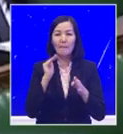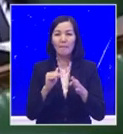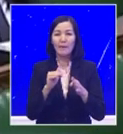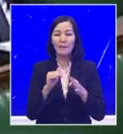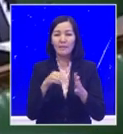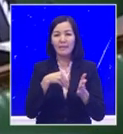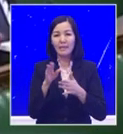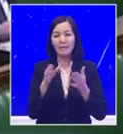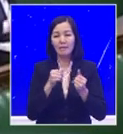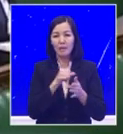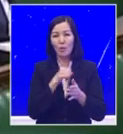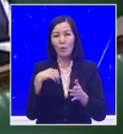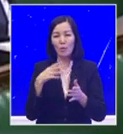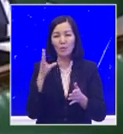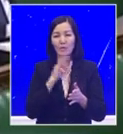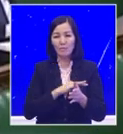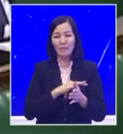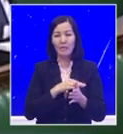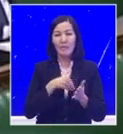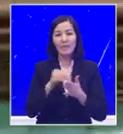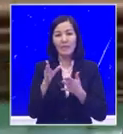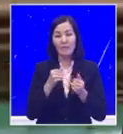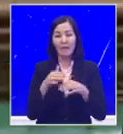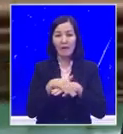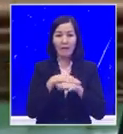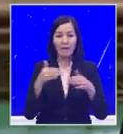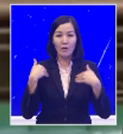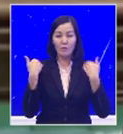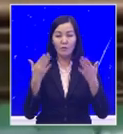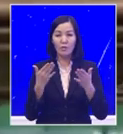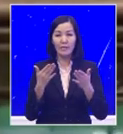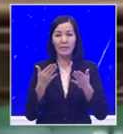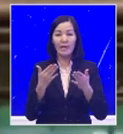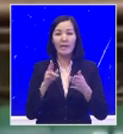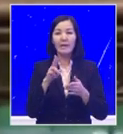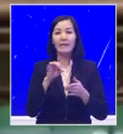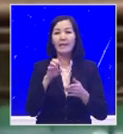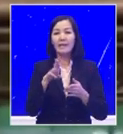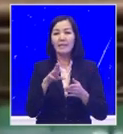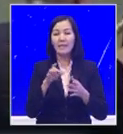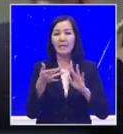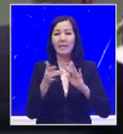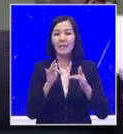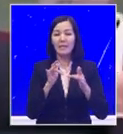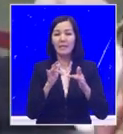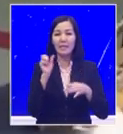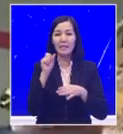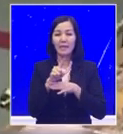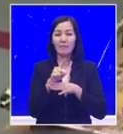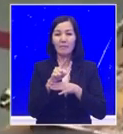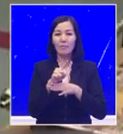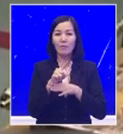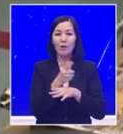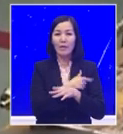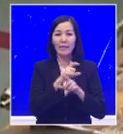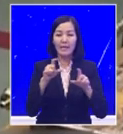алды. Олар өз тиімділігін дәлелдегеннен кейін көпшілікке ұсынылады. Жалпы тестілерді интернет арқылы тапсырыс беруге немесе